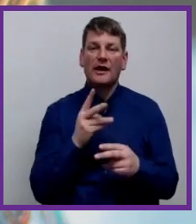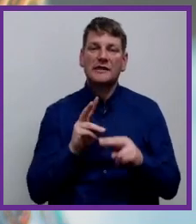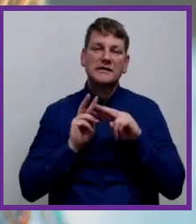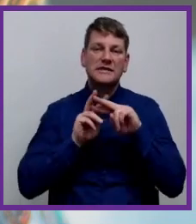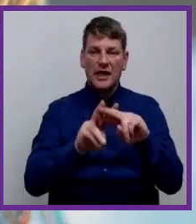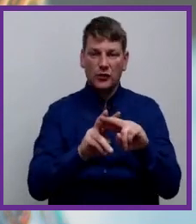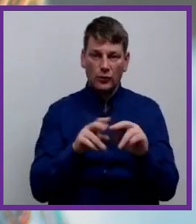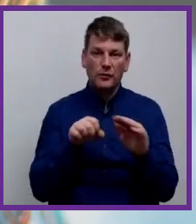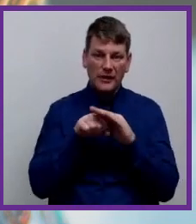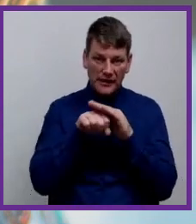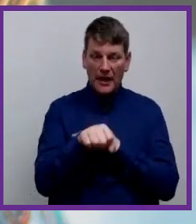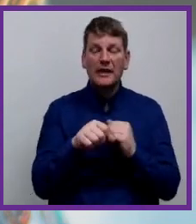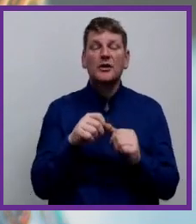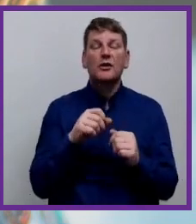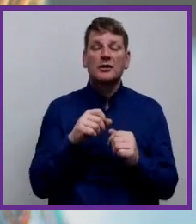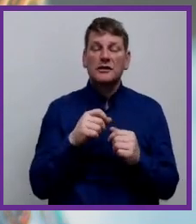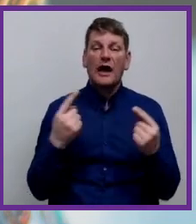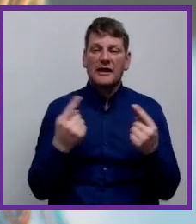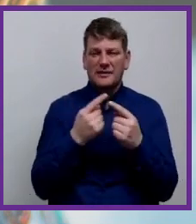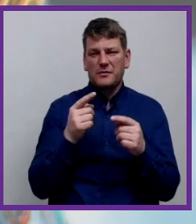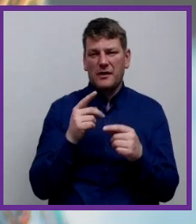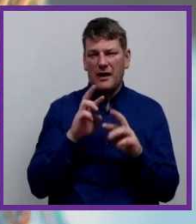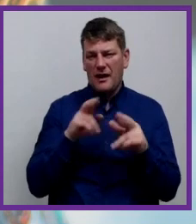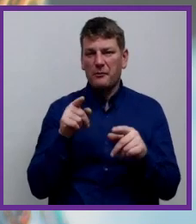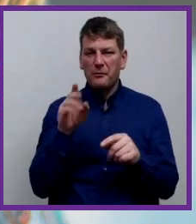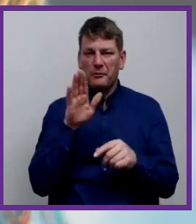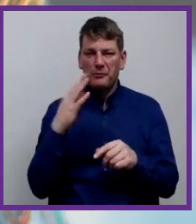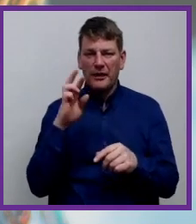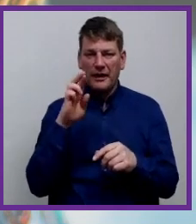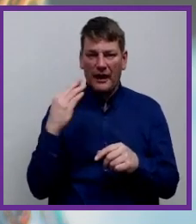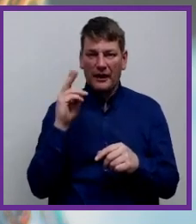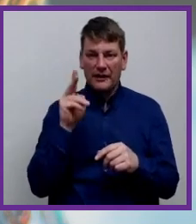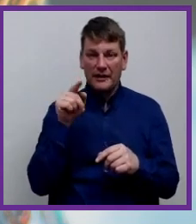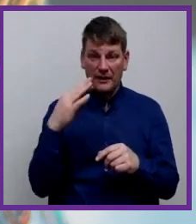kontekstā apu Brecht. Viņš bija uzgleznojis pašportretu